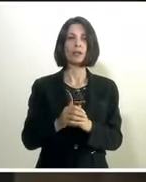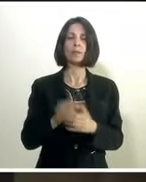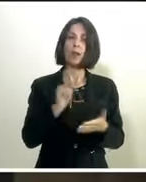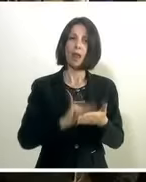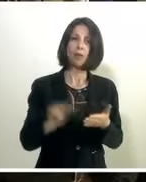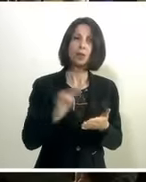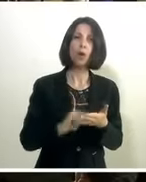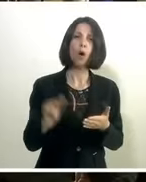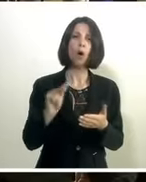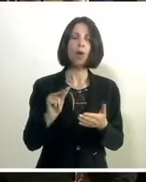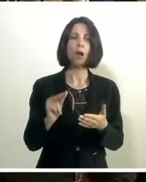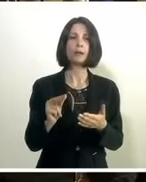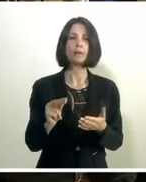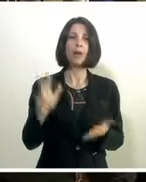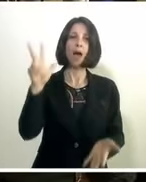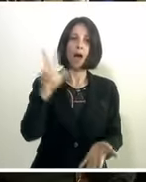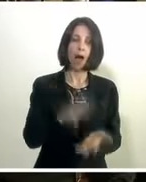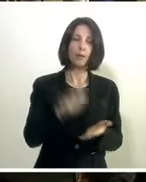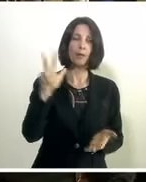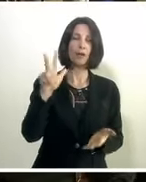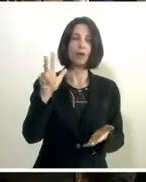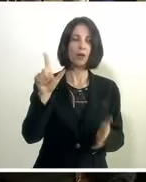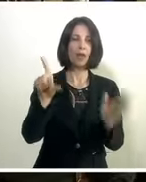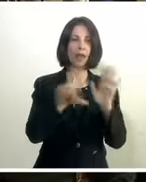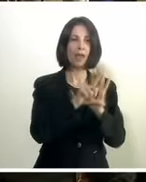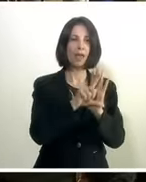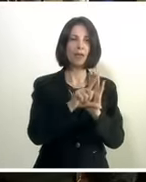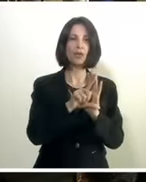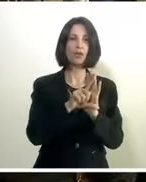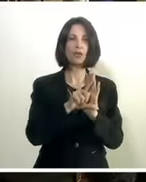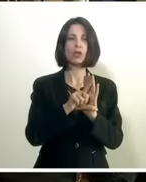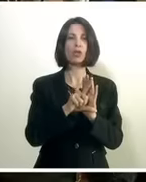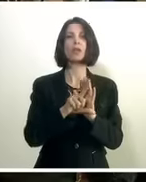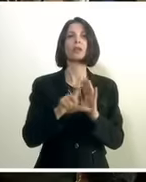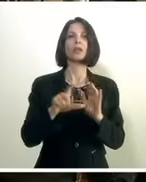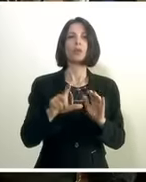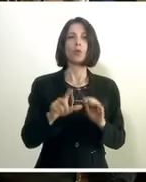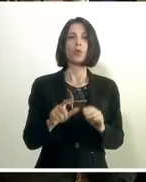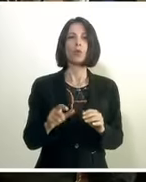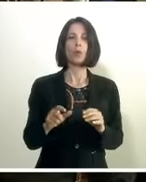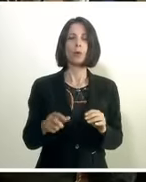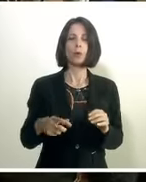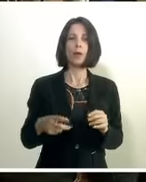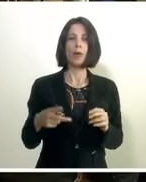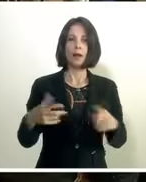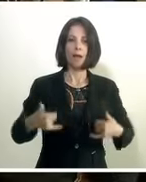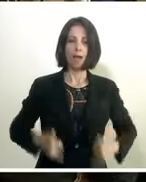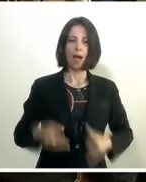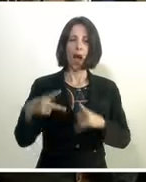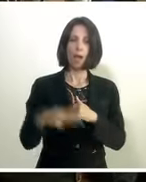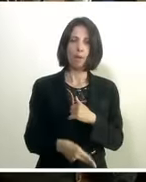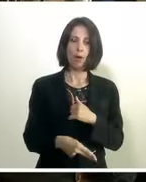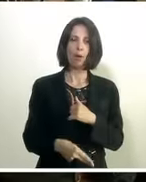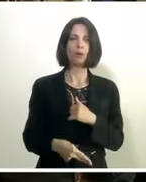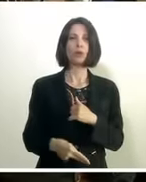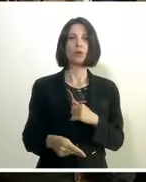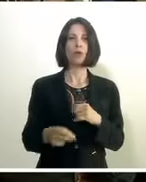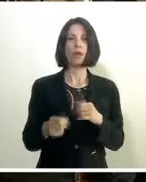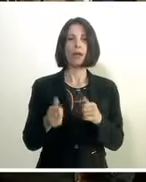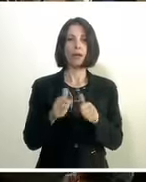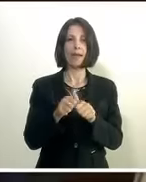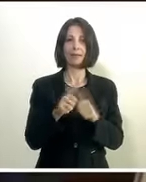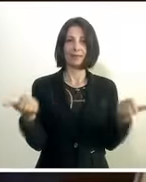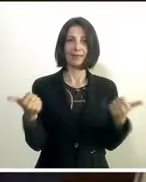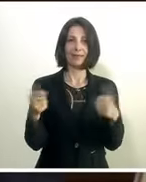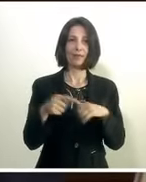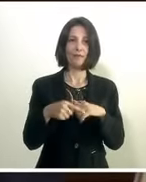l'approvazione delle leggi sul divorzio e sull'aborto la nascita di un Università di massa L'approvazione dello Statuto dei lavoratori sono